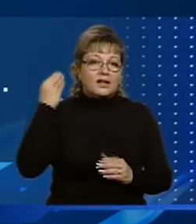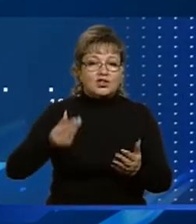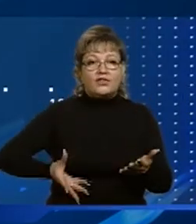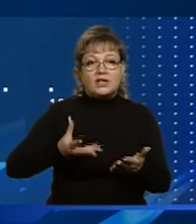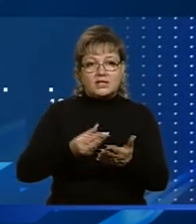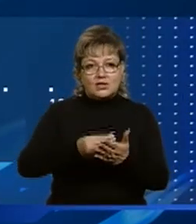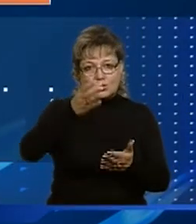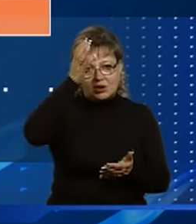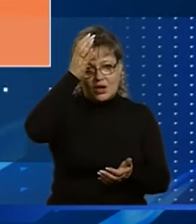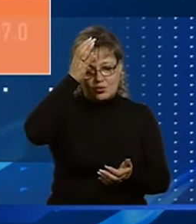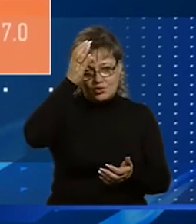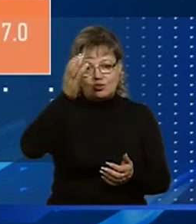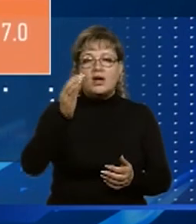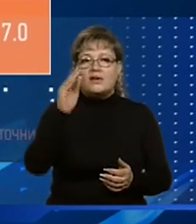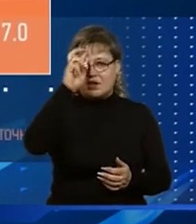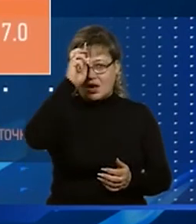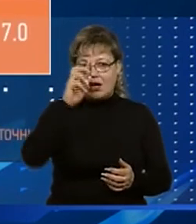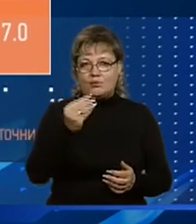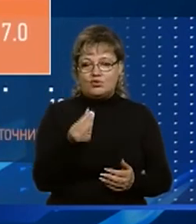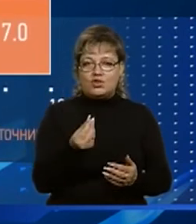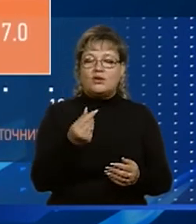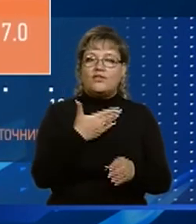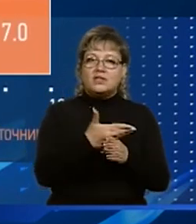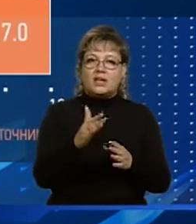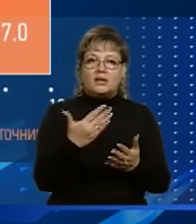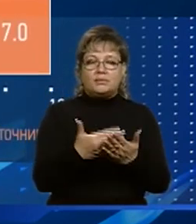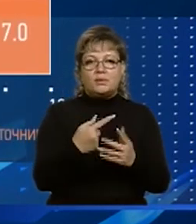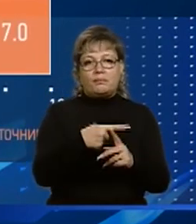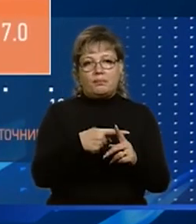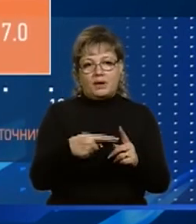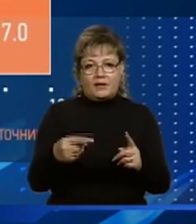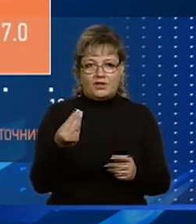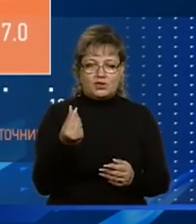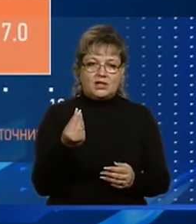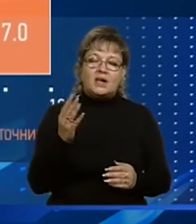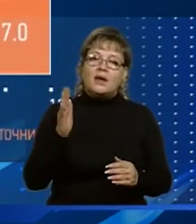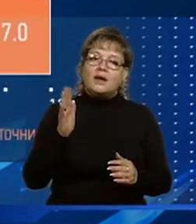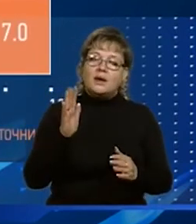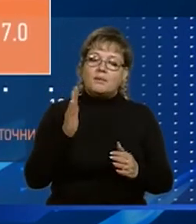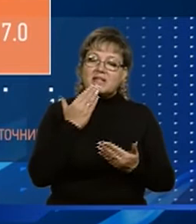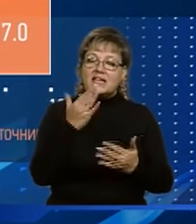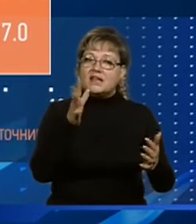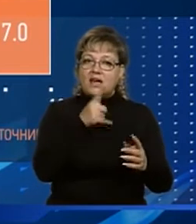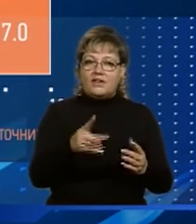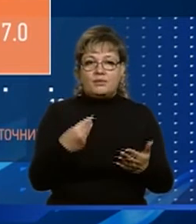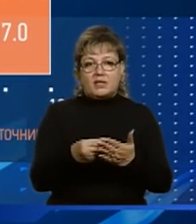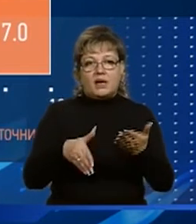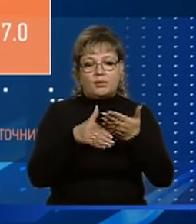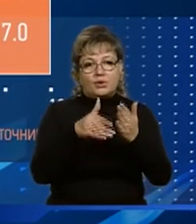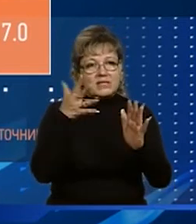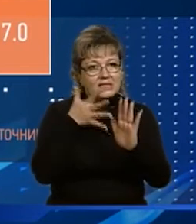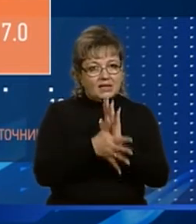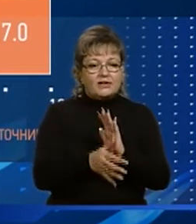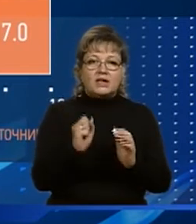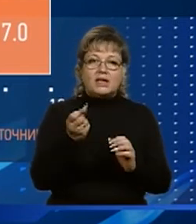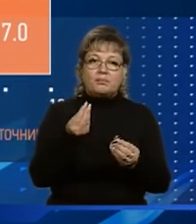финансирует научную сферу в регионе федеральный бюджет. Он выделяет почти половину средств. В последнее время материально помогают исследователям